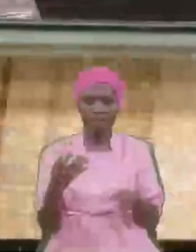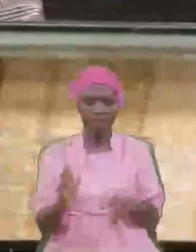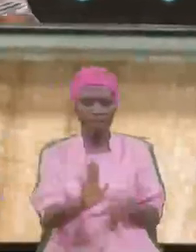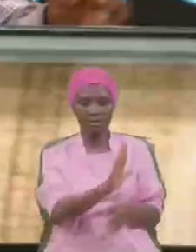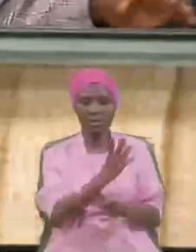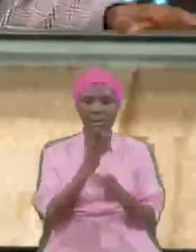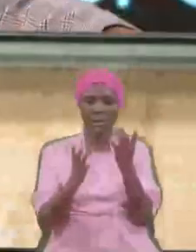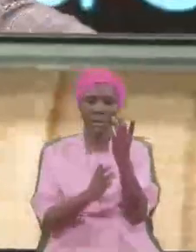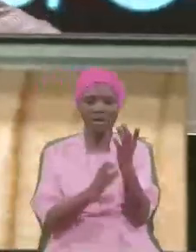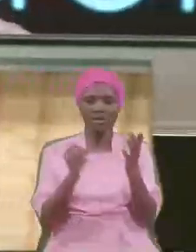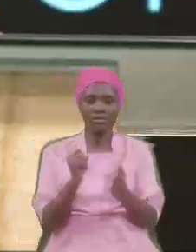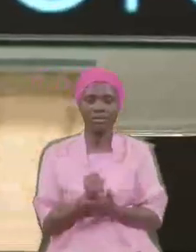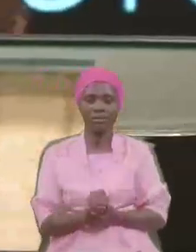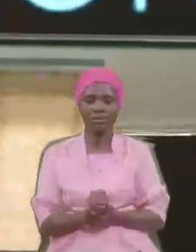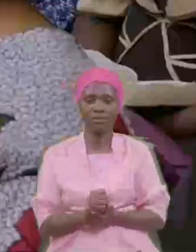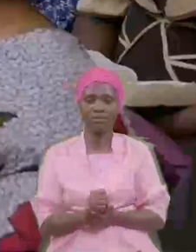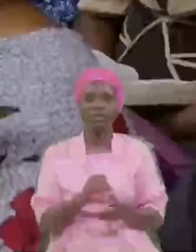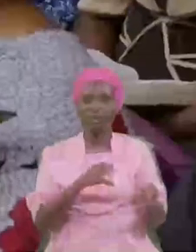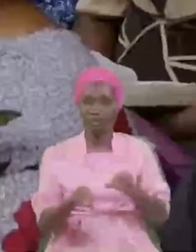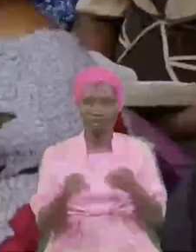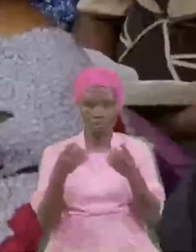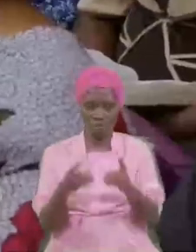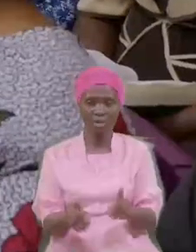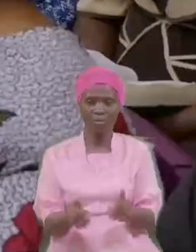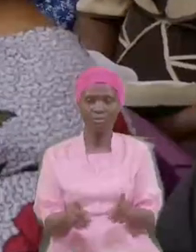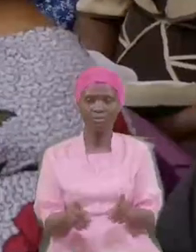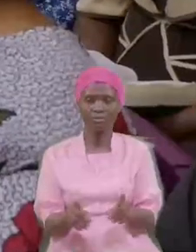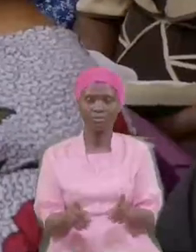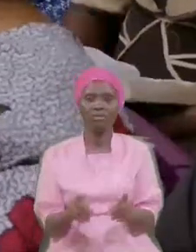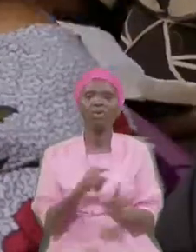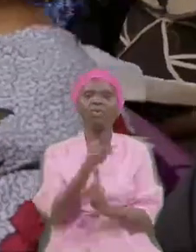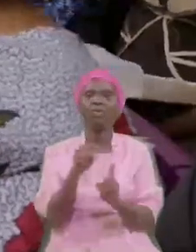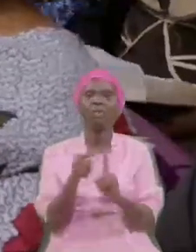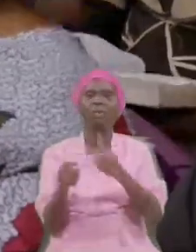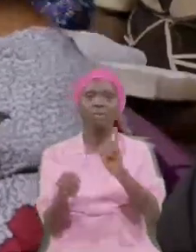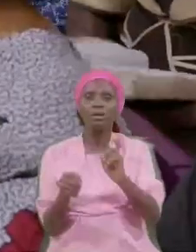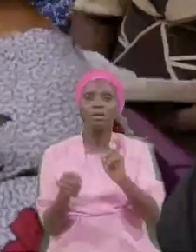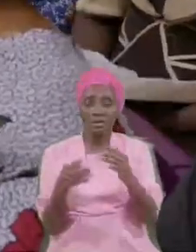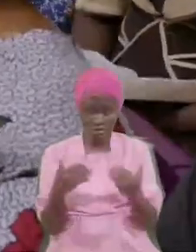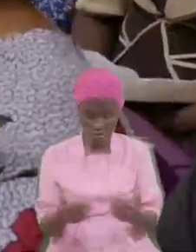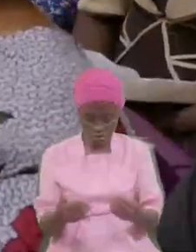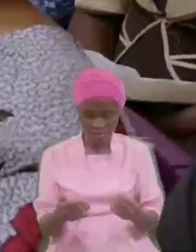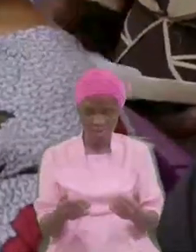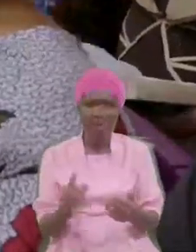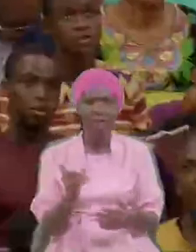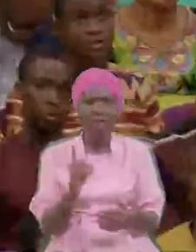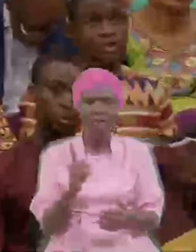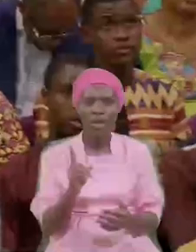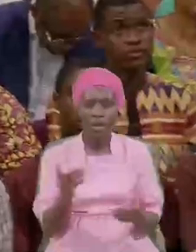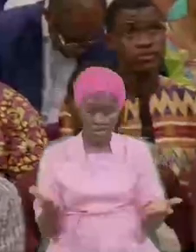et des miracles. C'est fait. Quand, maintenant, ou en